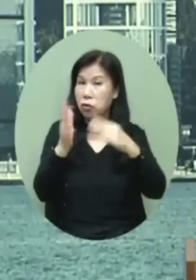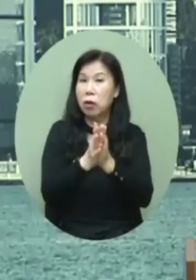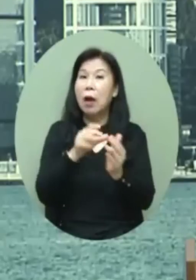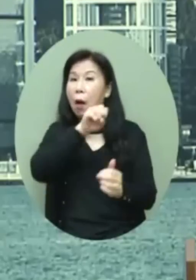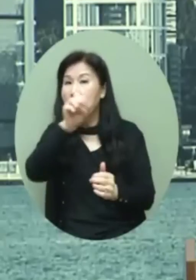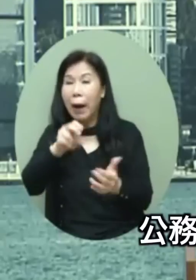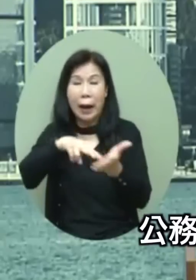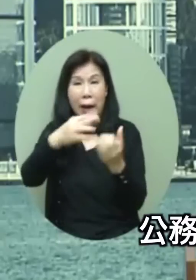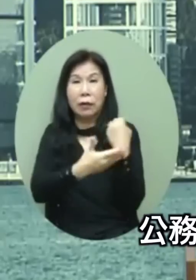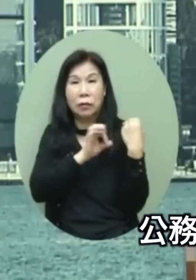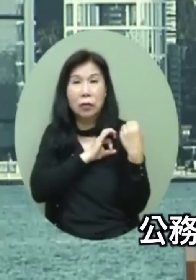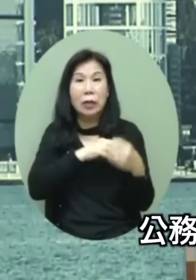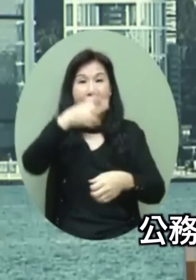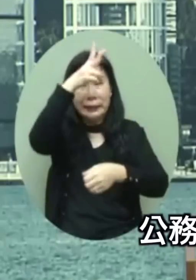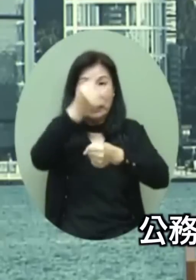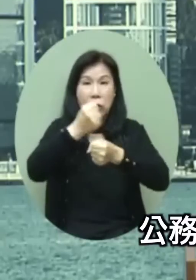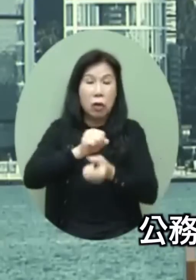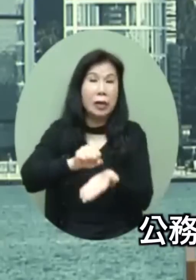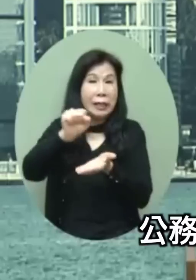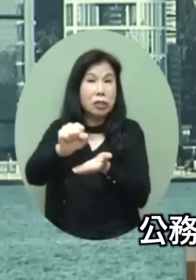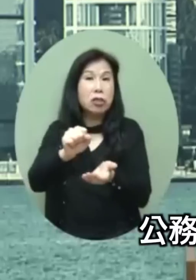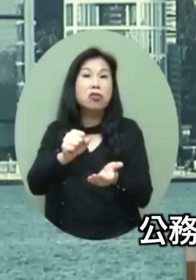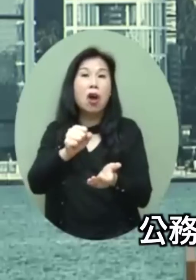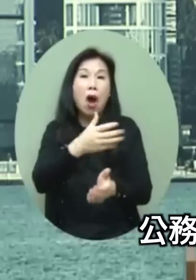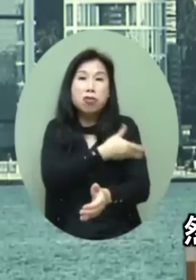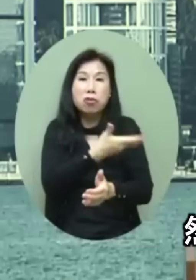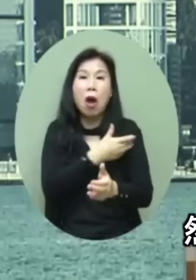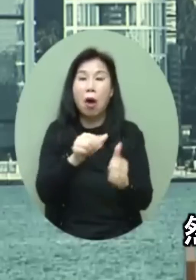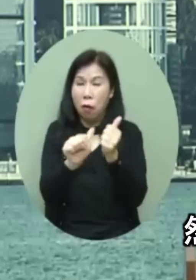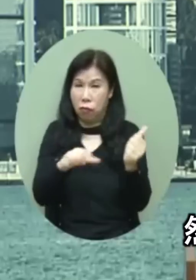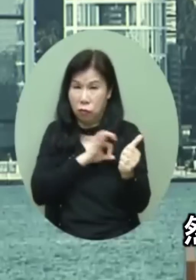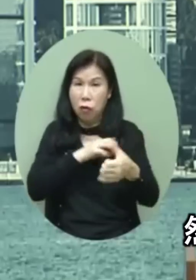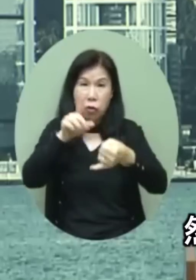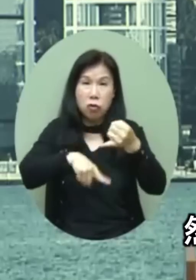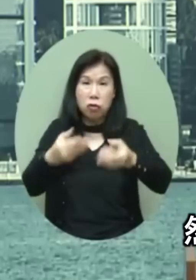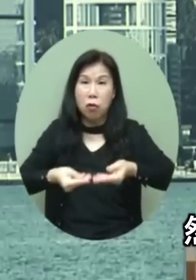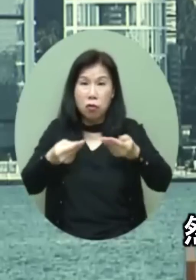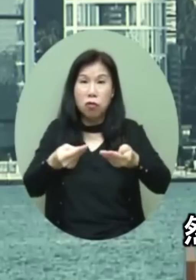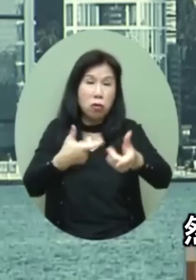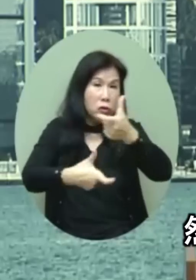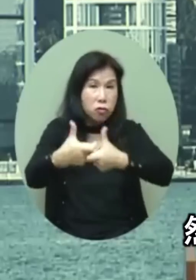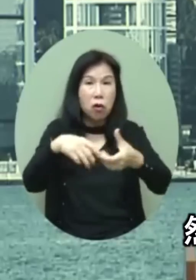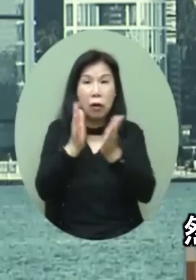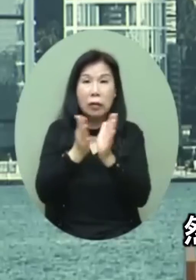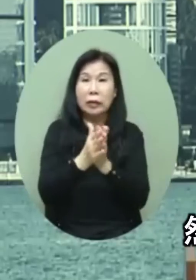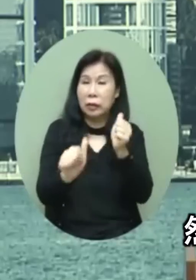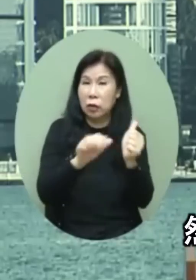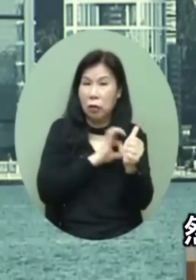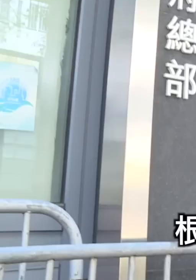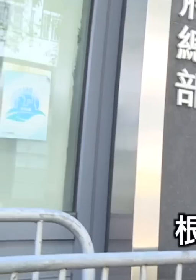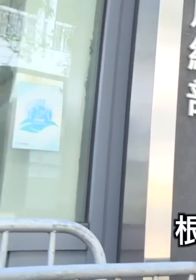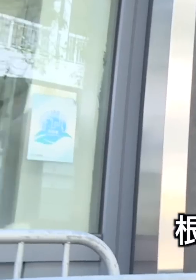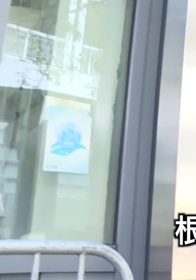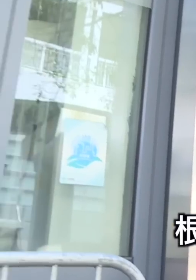询立法会公务员及资助机构员工事务委员会，然后是提交财务委员会去审